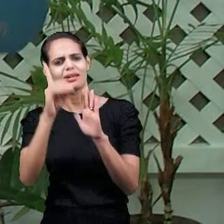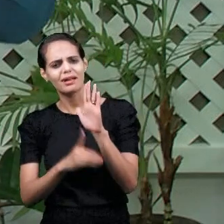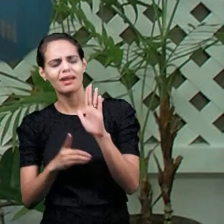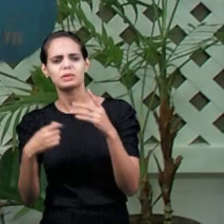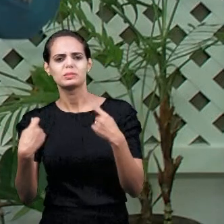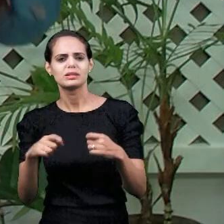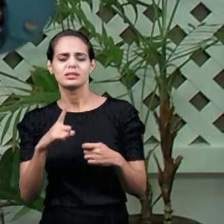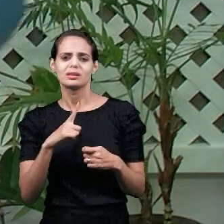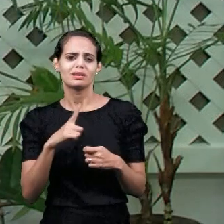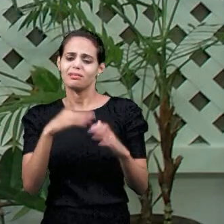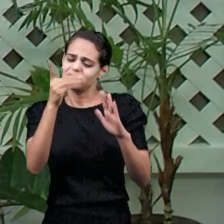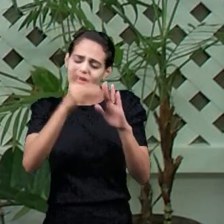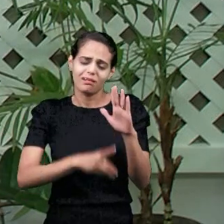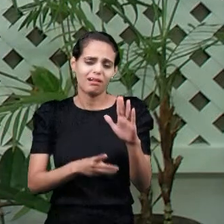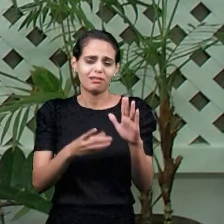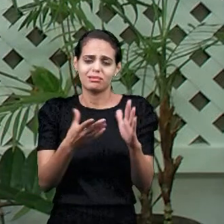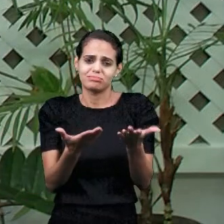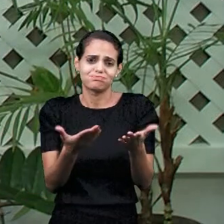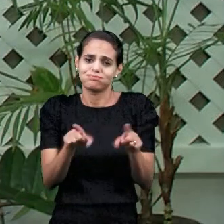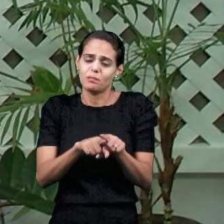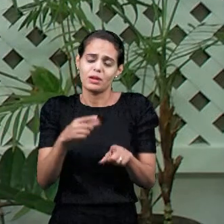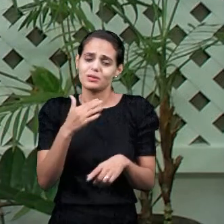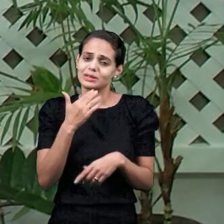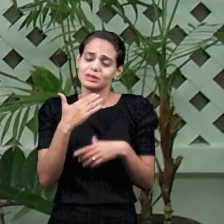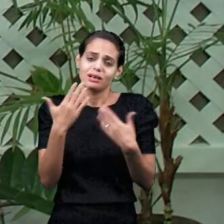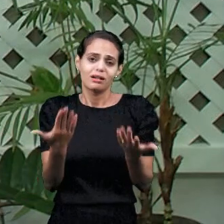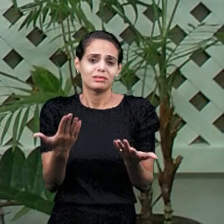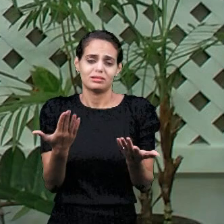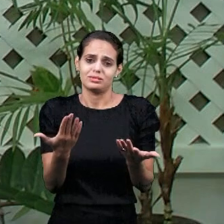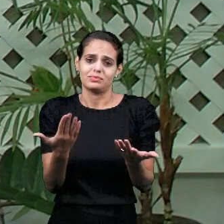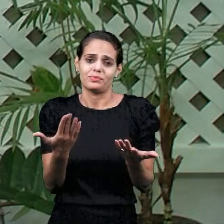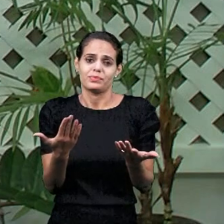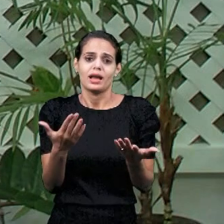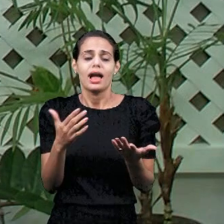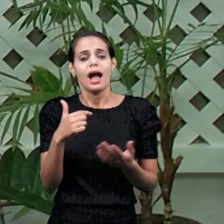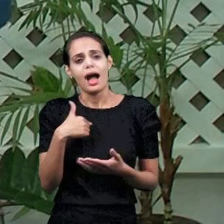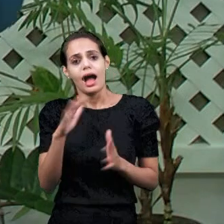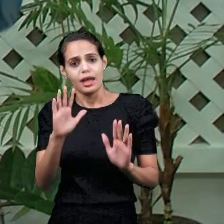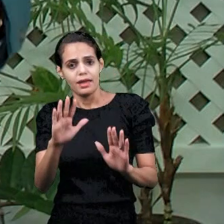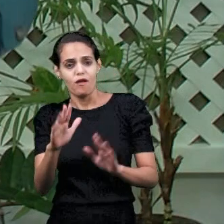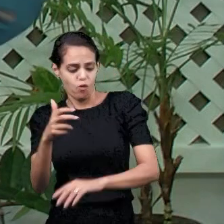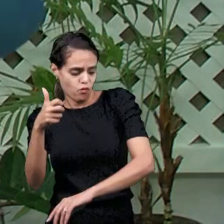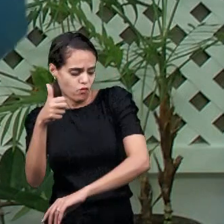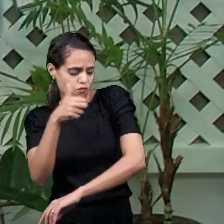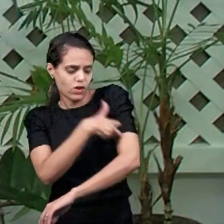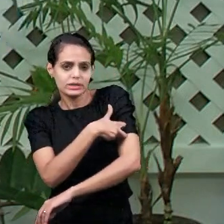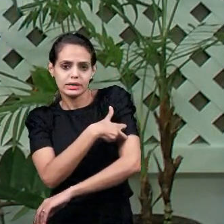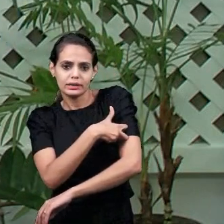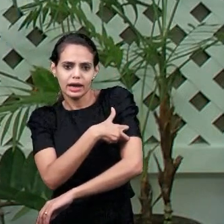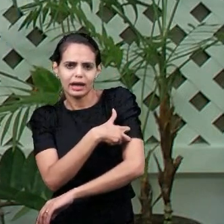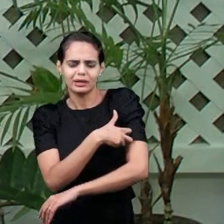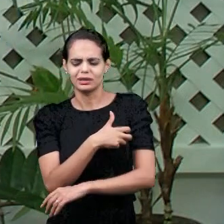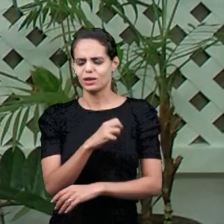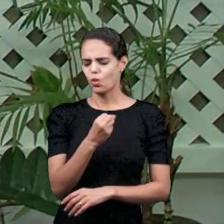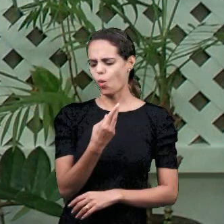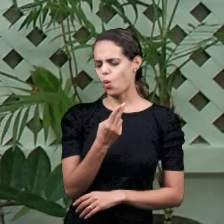de soi-même. Chacun doit se faire vacciner. Si vous avez un doute, consultez le